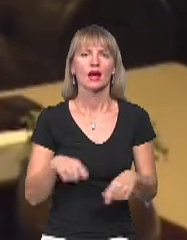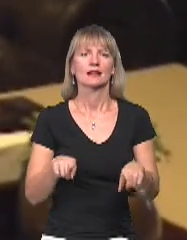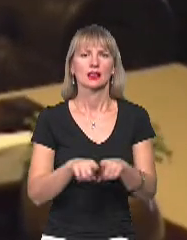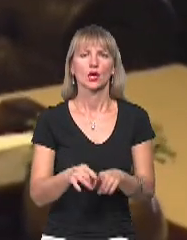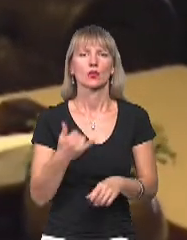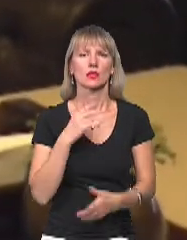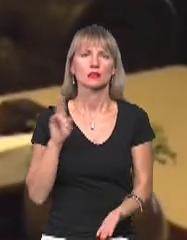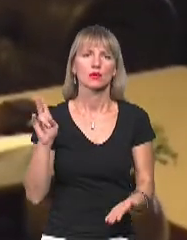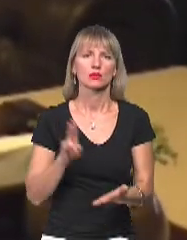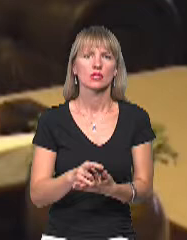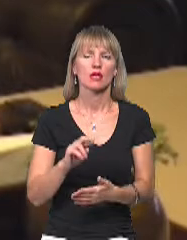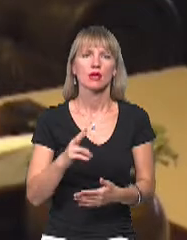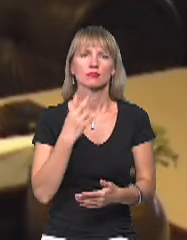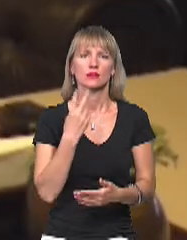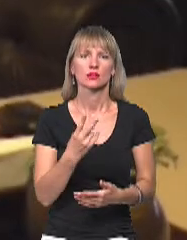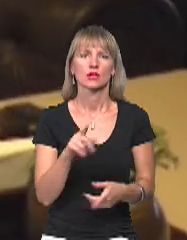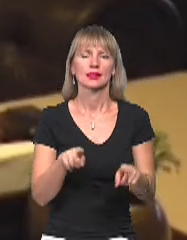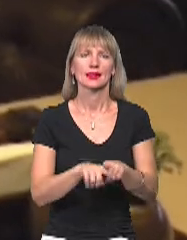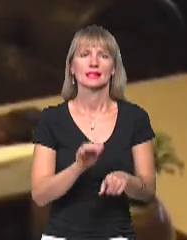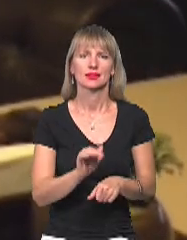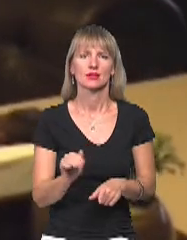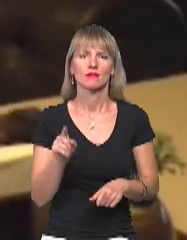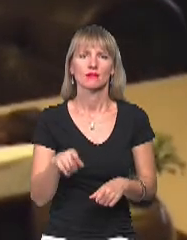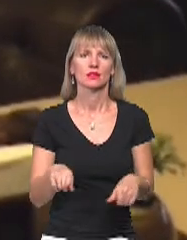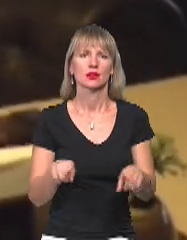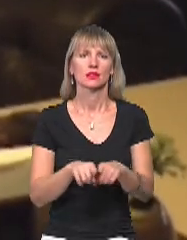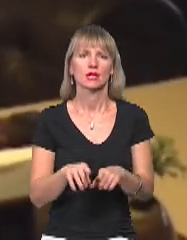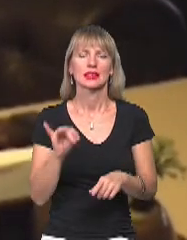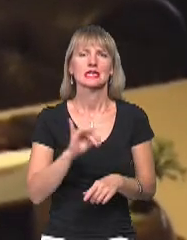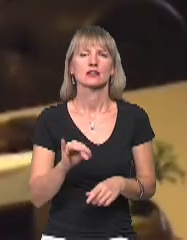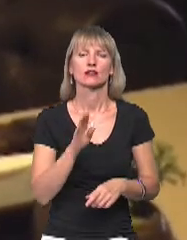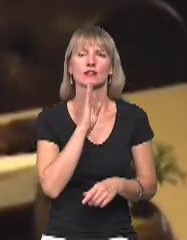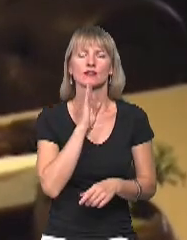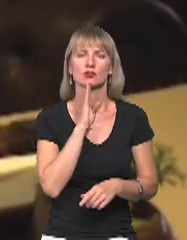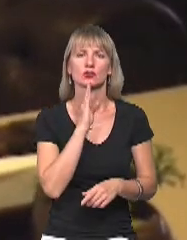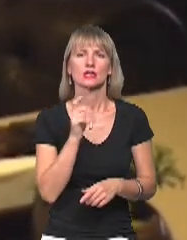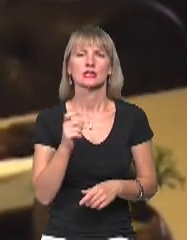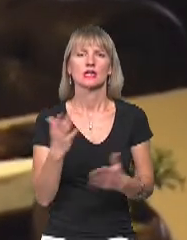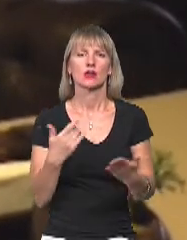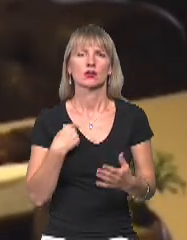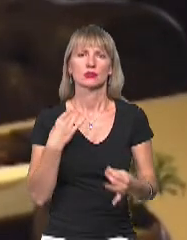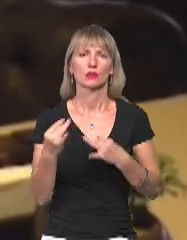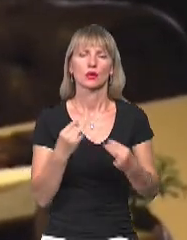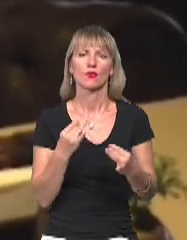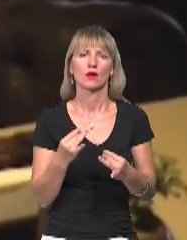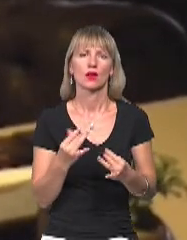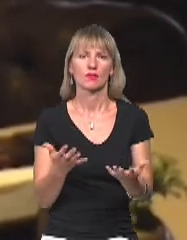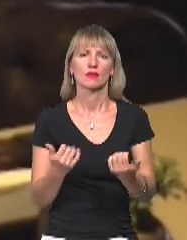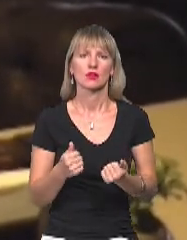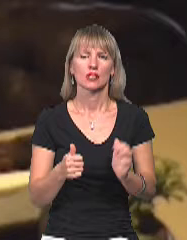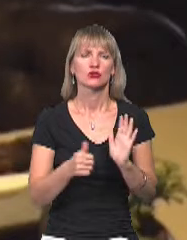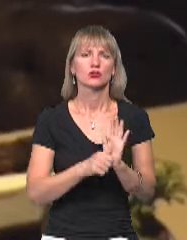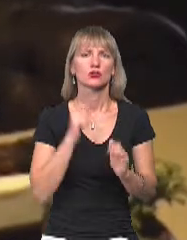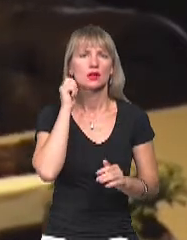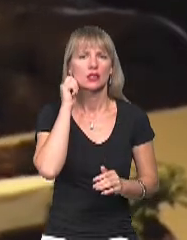нас постійно. Я бачу таких дітей, в мене також є історія дівчинки, з якою я спілкувалася, її взяли у 6 чи 8 років,